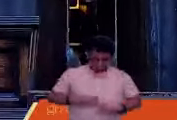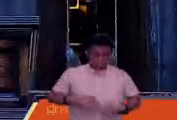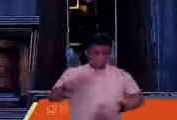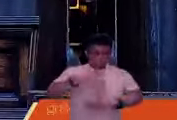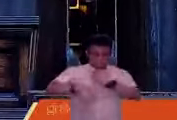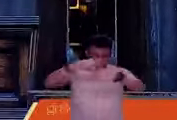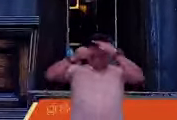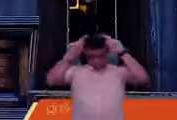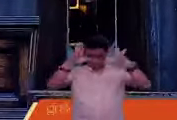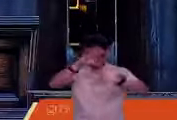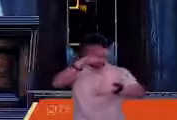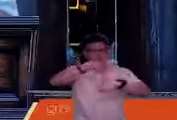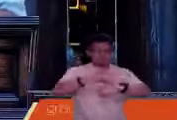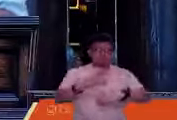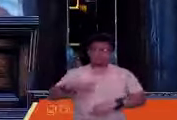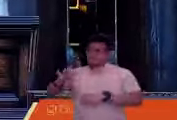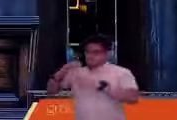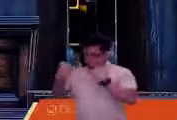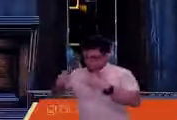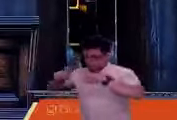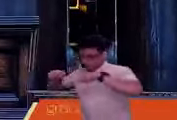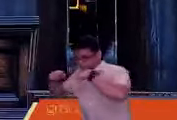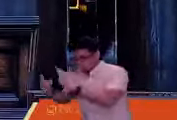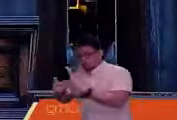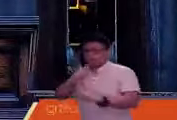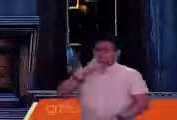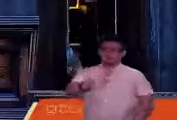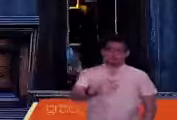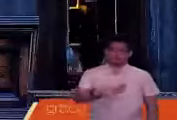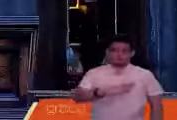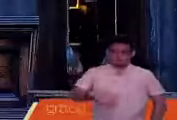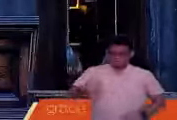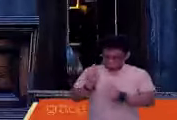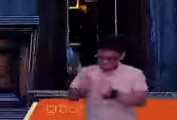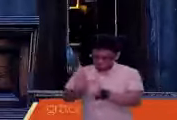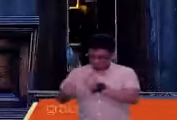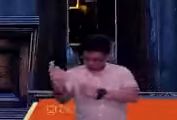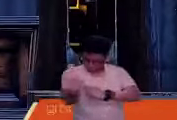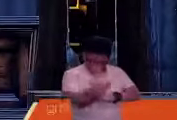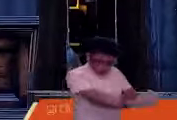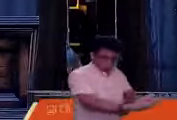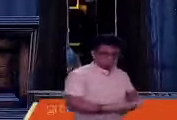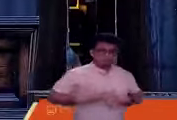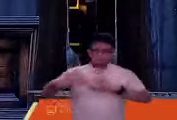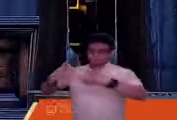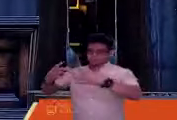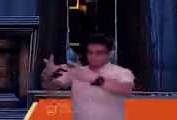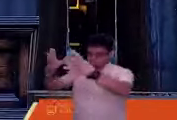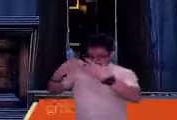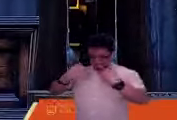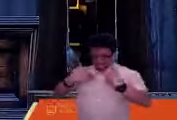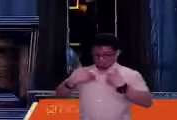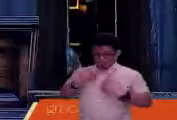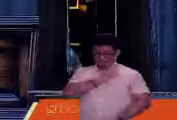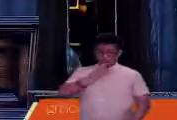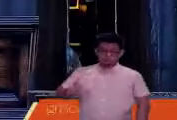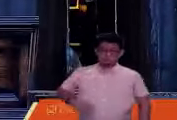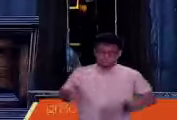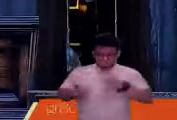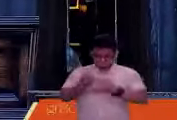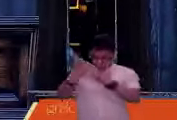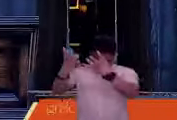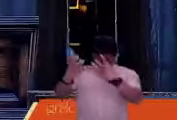then he said, go ye therefore. Kada usa-usa nga anak sa Dios, kung gidawat nimo si Kristo, nga personal